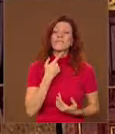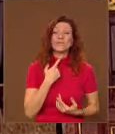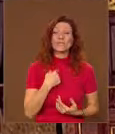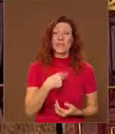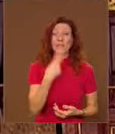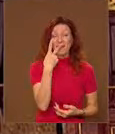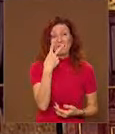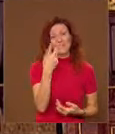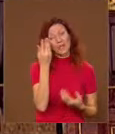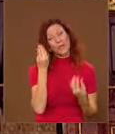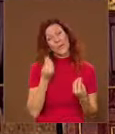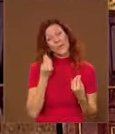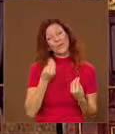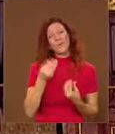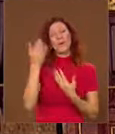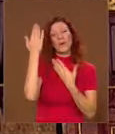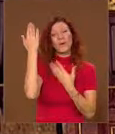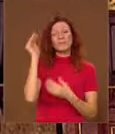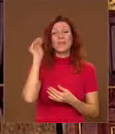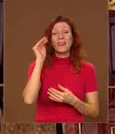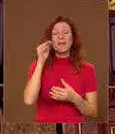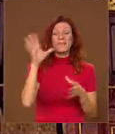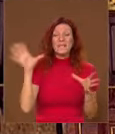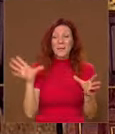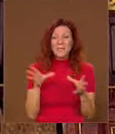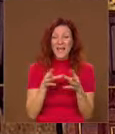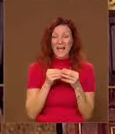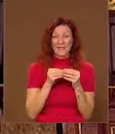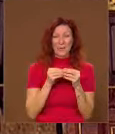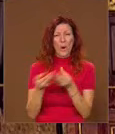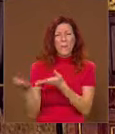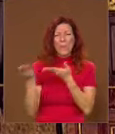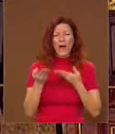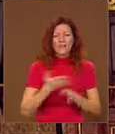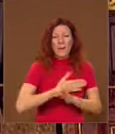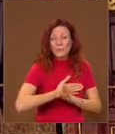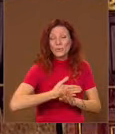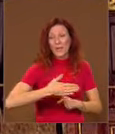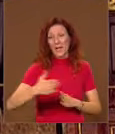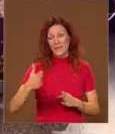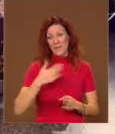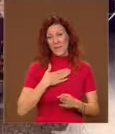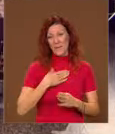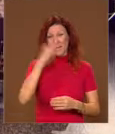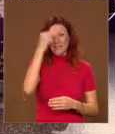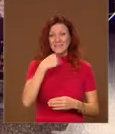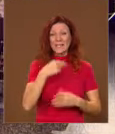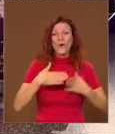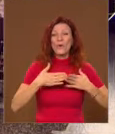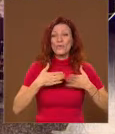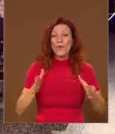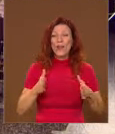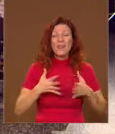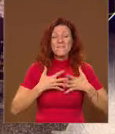вижте колко е благ Господ. Елате да бъдем заедно. Поканата е всякога. Но тези, които